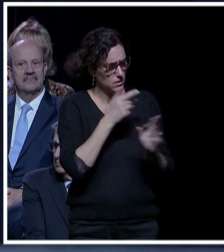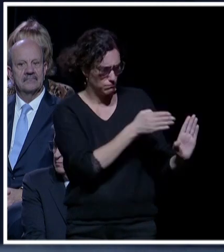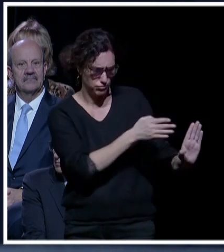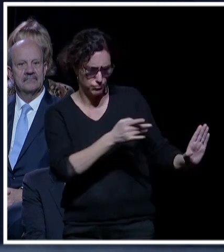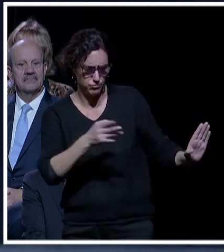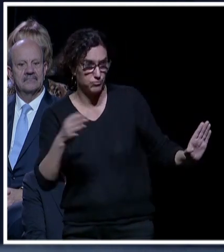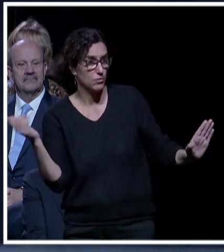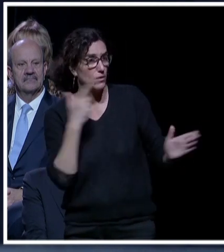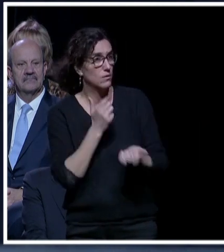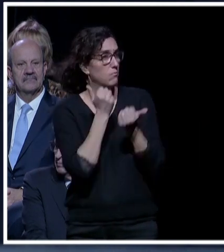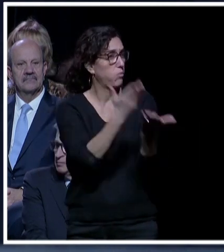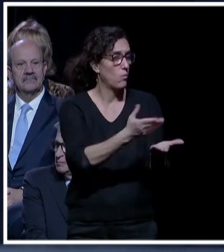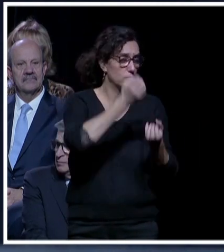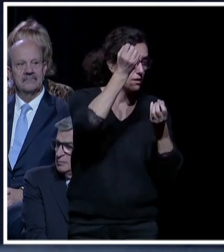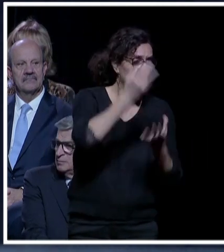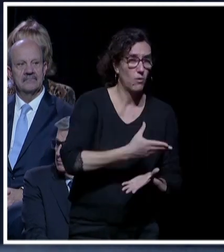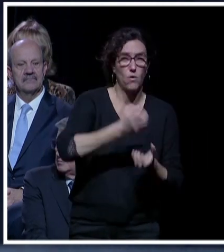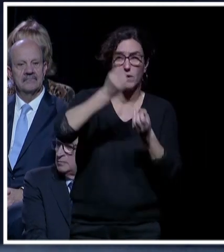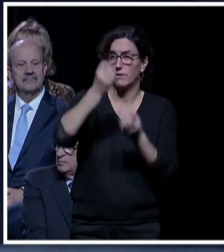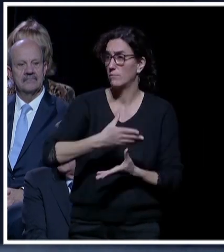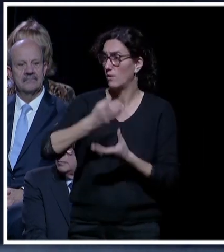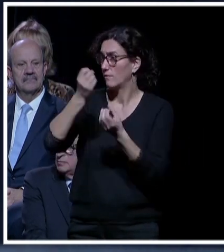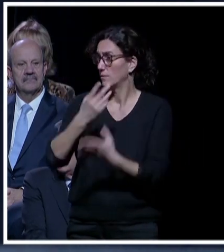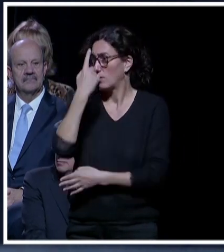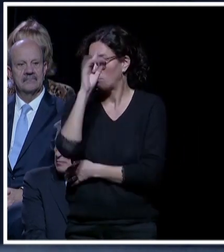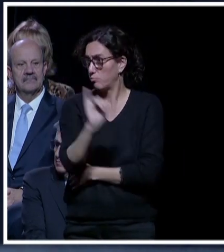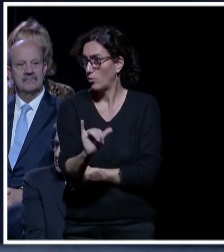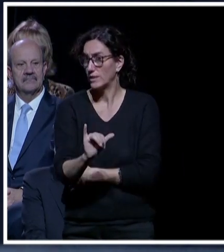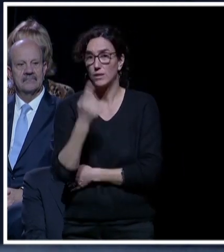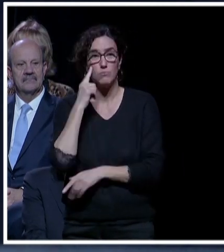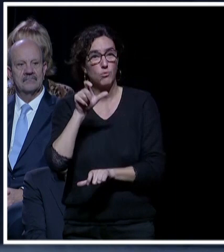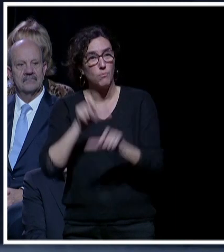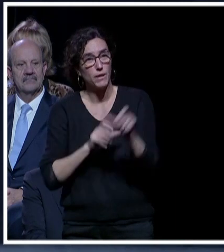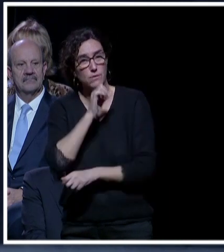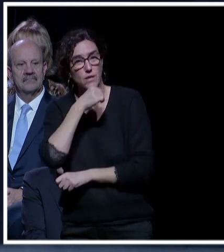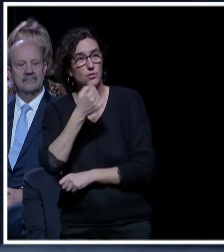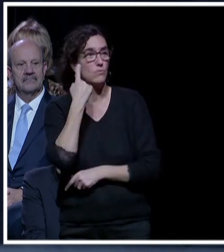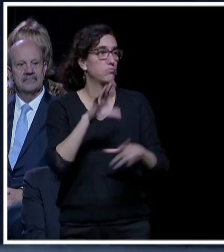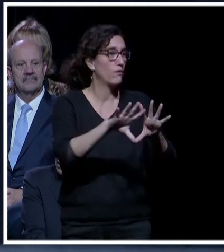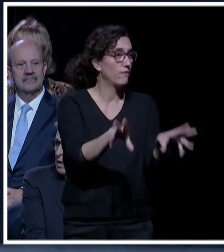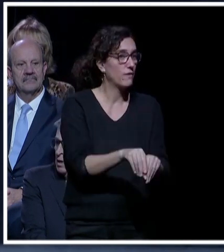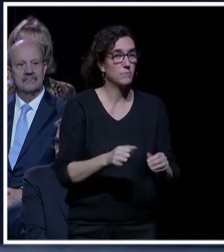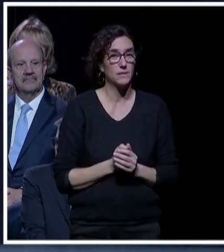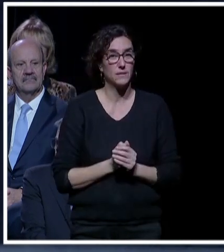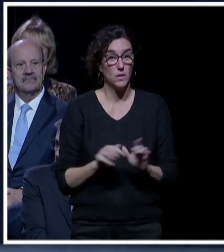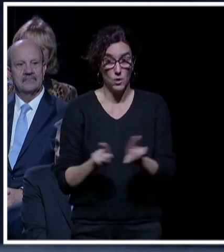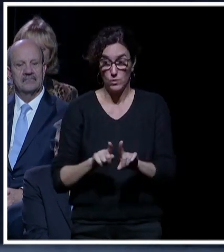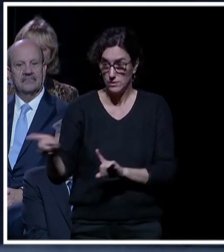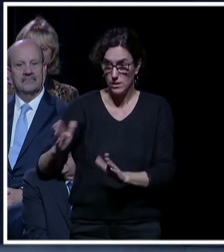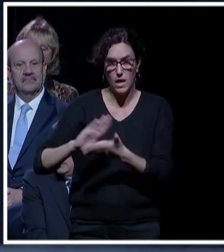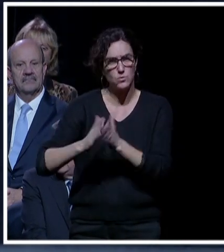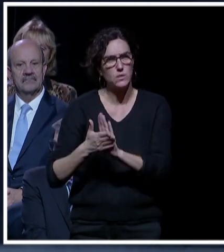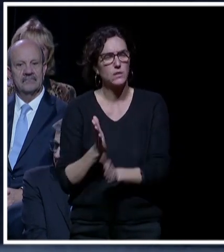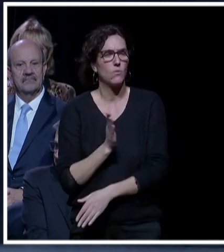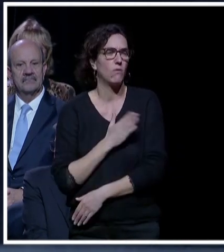et pour les familles. Nous y sommes très attachés. Nous soutenons nos associations caritatives qui font un travail exceptionnel